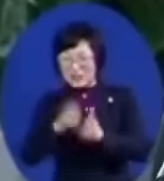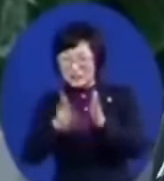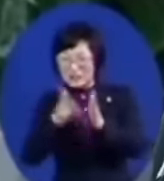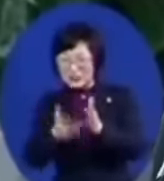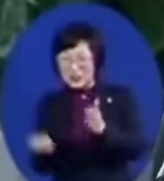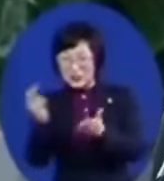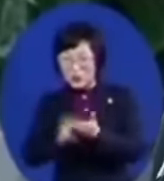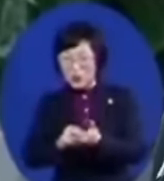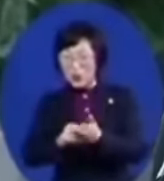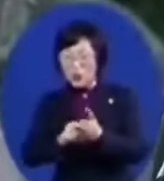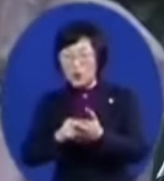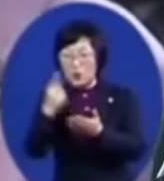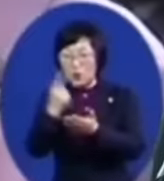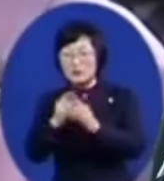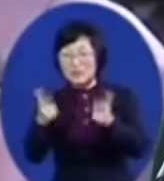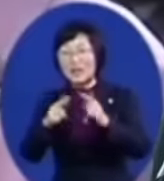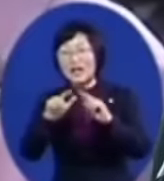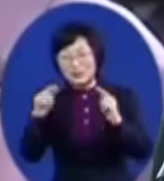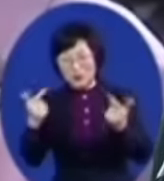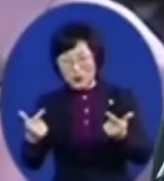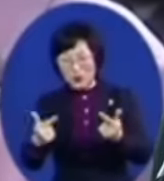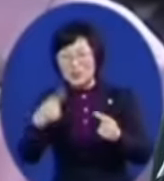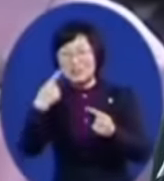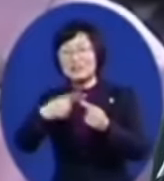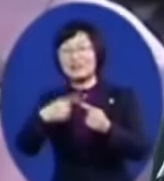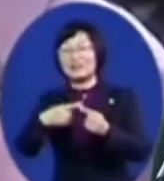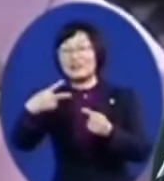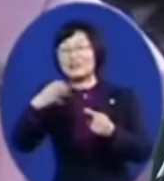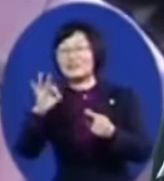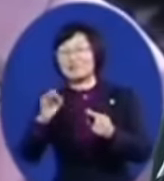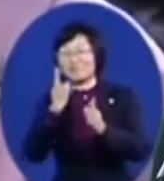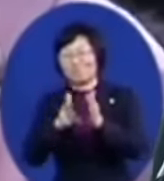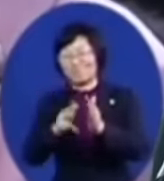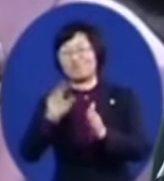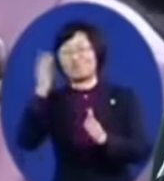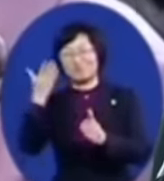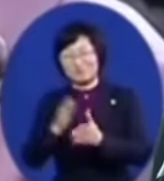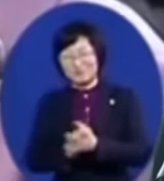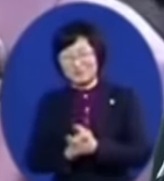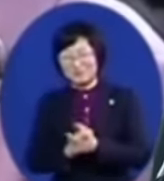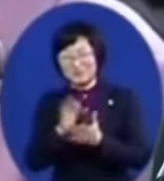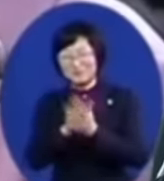이제는 1등 열차를 타고 가르쳤습니다.